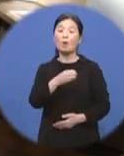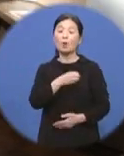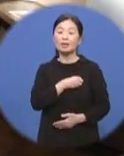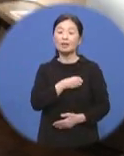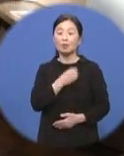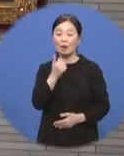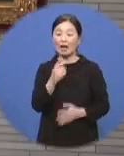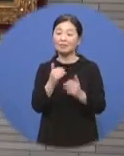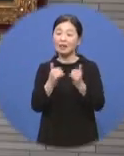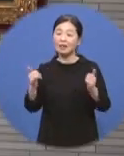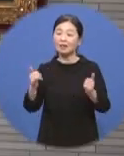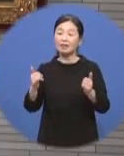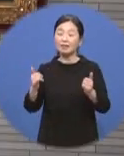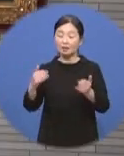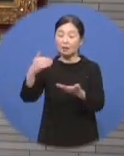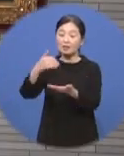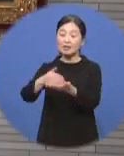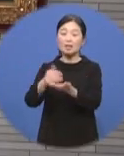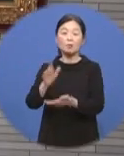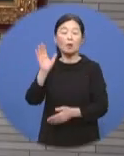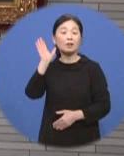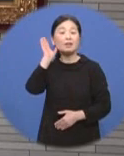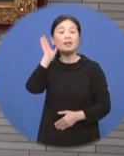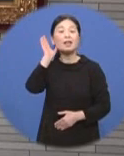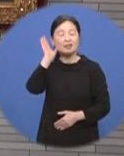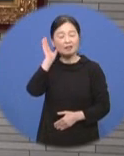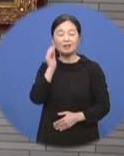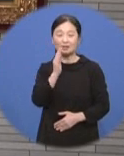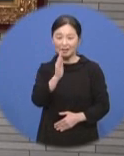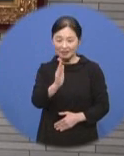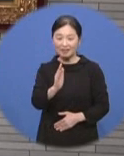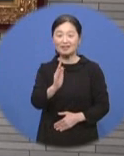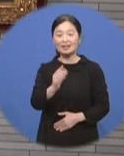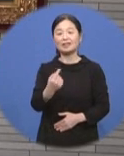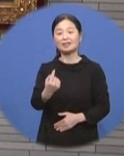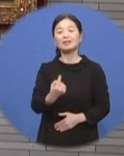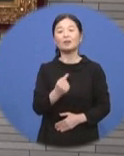ていただいて、ぜひ一度足を運んでいただきたいと思います。